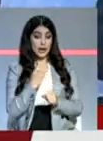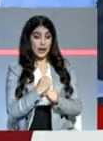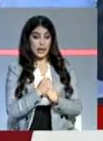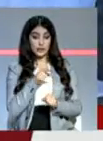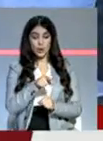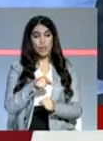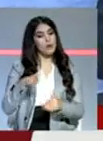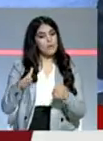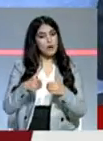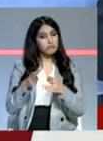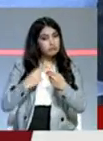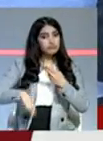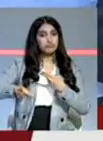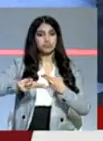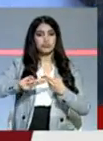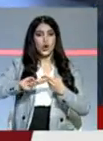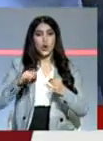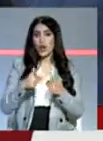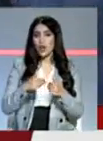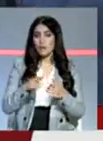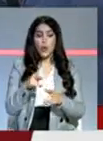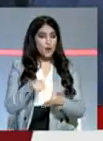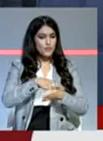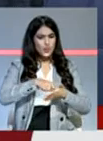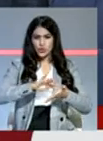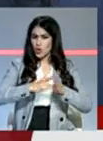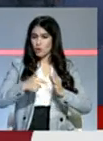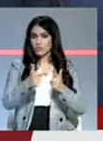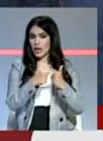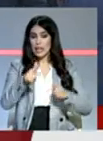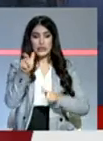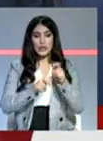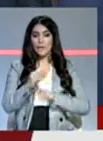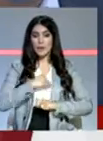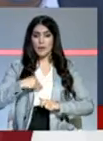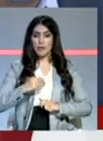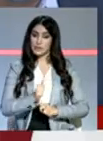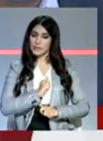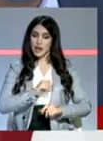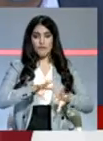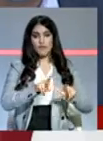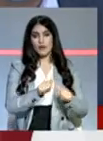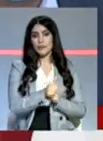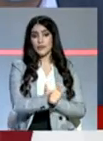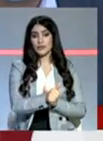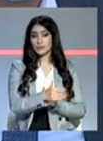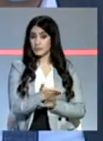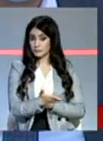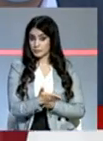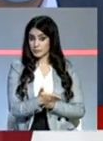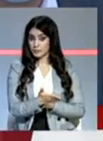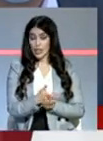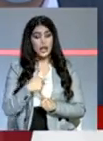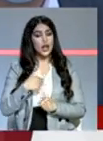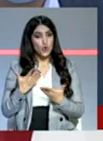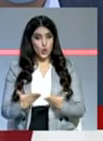بمطلبهم المتعلق بالتنظير الآلي والأكاديمي والتأجيري لطبيب مختص في طب العائلة. اليوم احنا حابين نعبروا